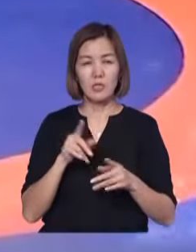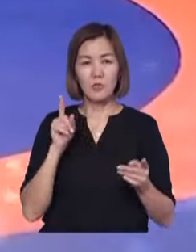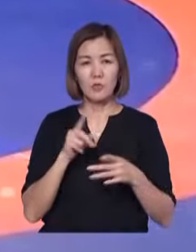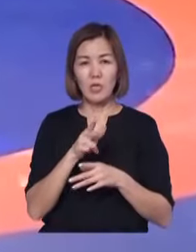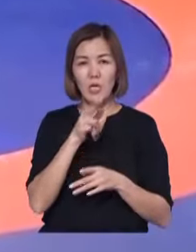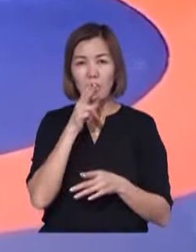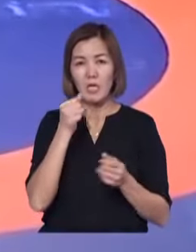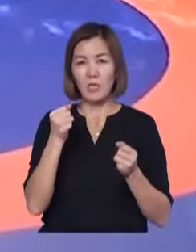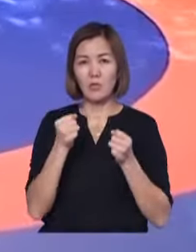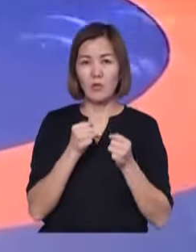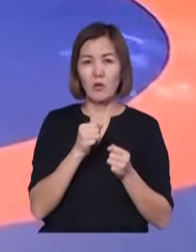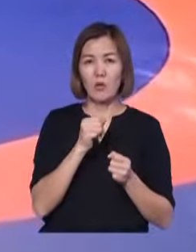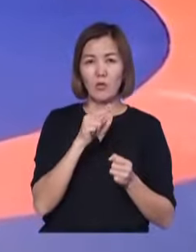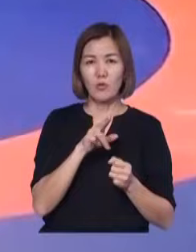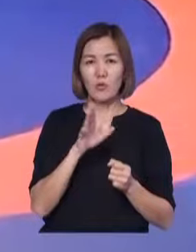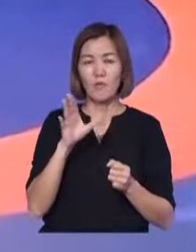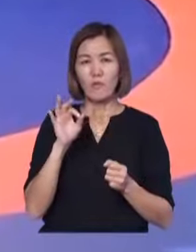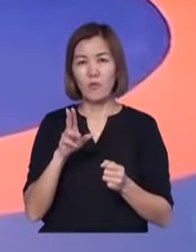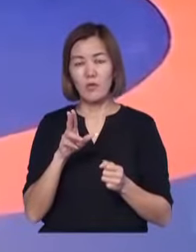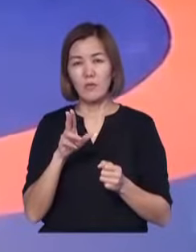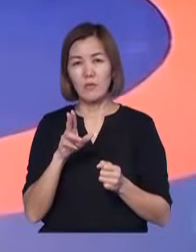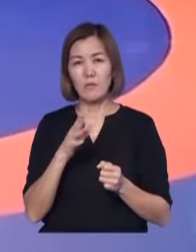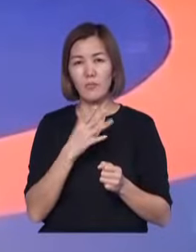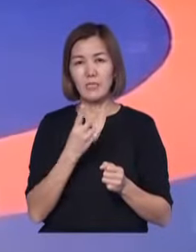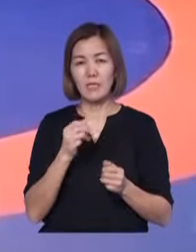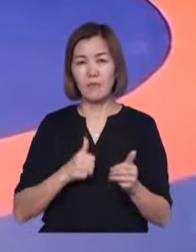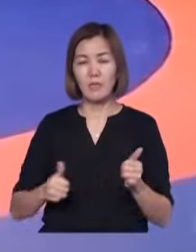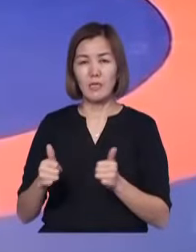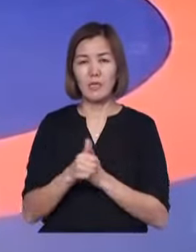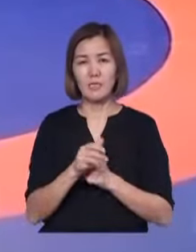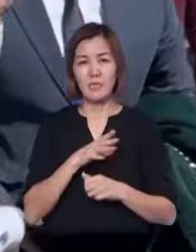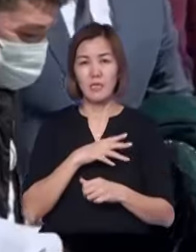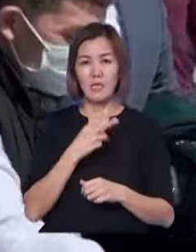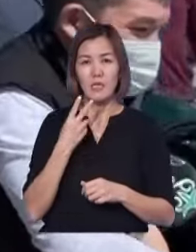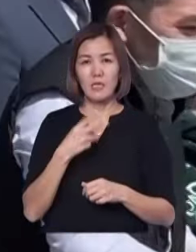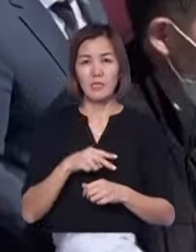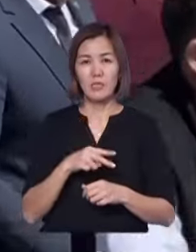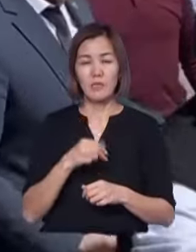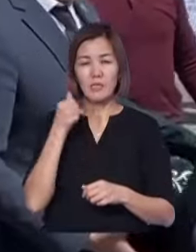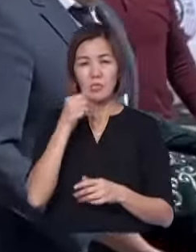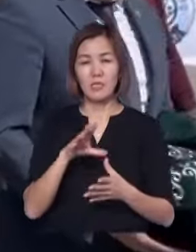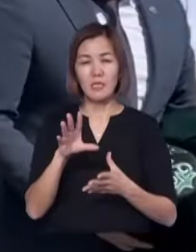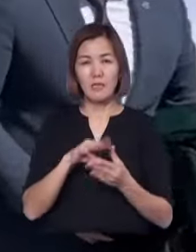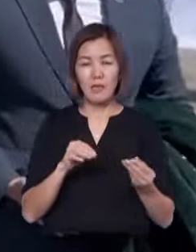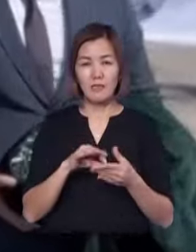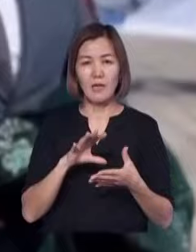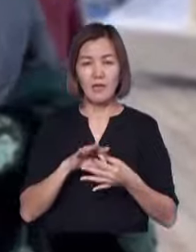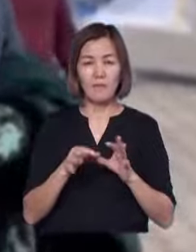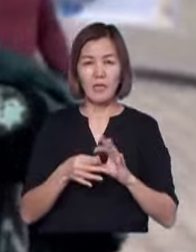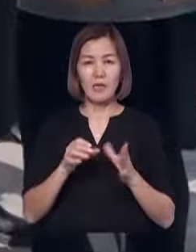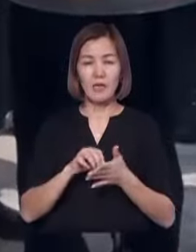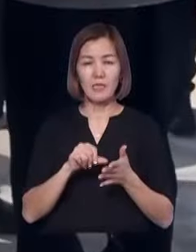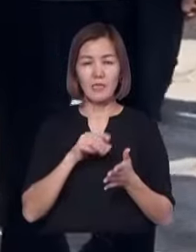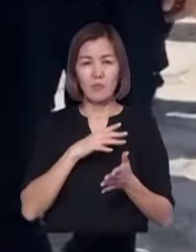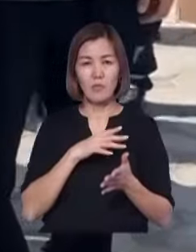До Волейден 5-2 есебімен басым түсті. Бұған дейін Жадыраев 2026 жылы да олимпиадаға қатысқан еді.